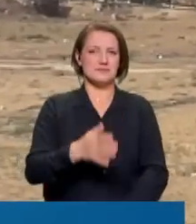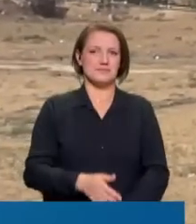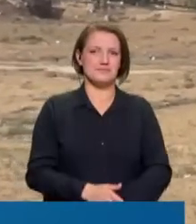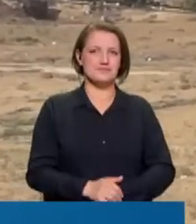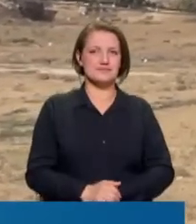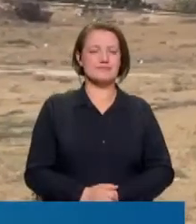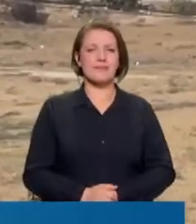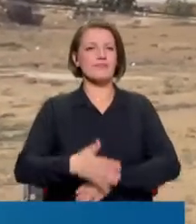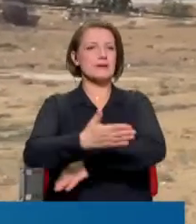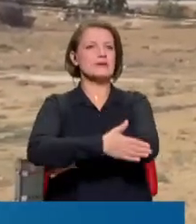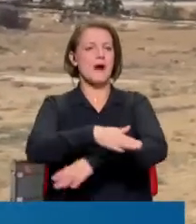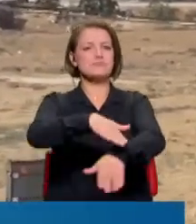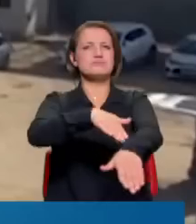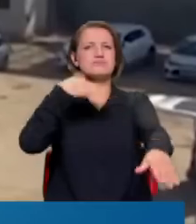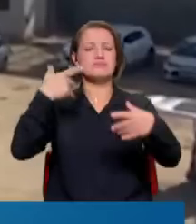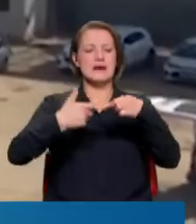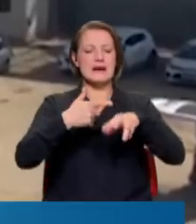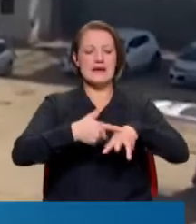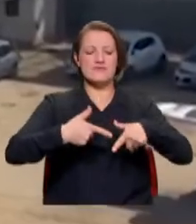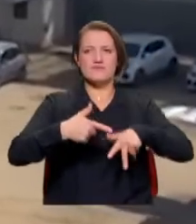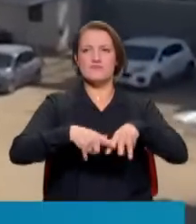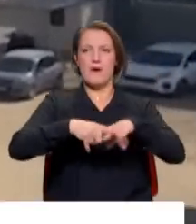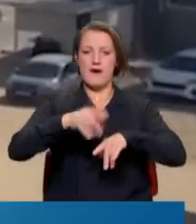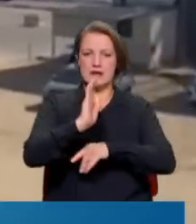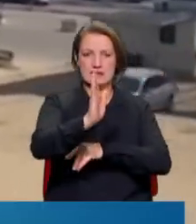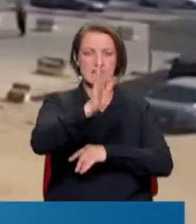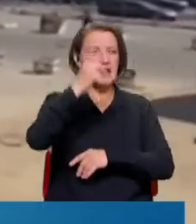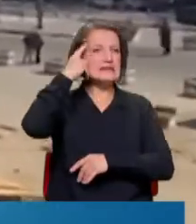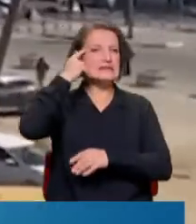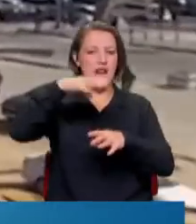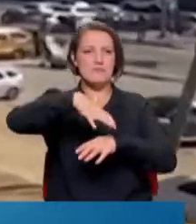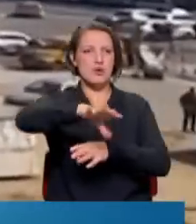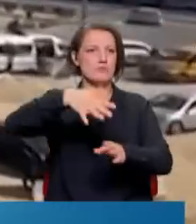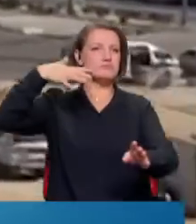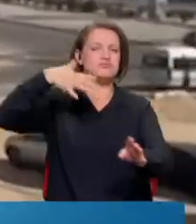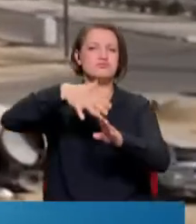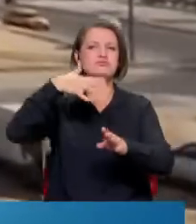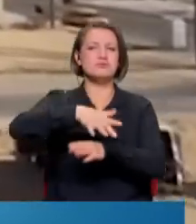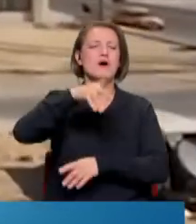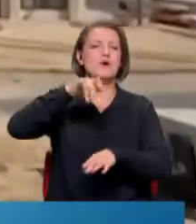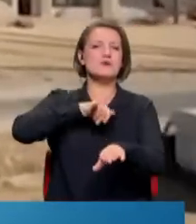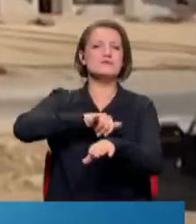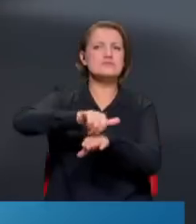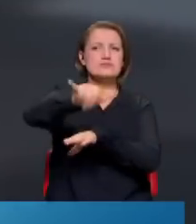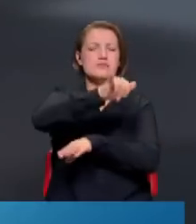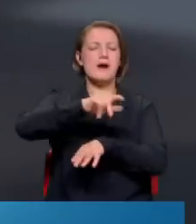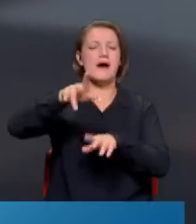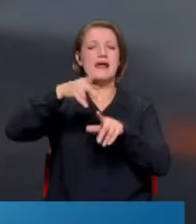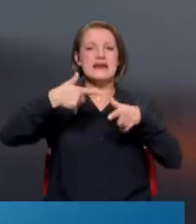istedi yardım konvoyu refahı ilerlerken İsrail bölgeye saldırdı uçaklar refah çevresini